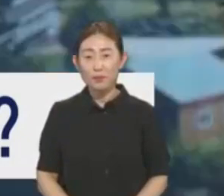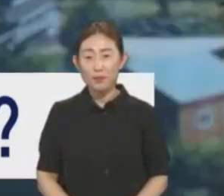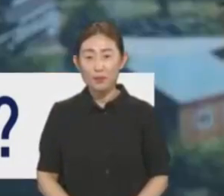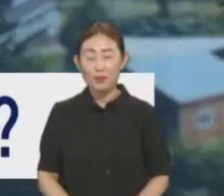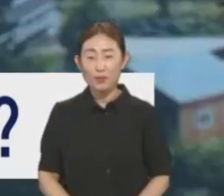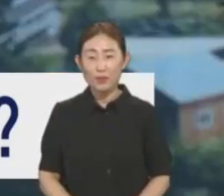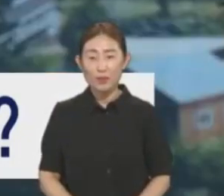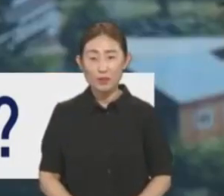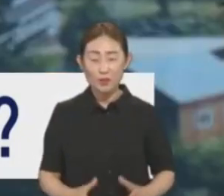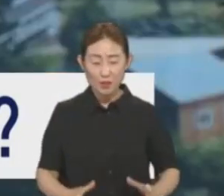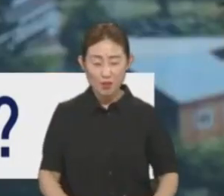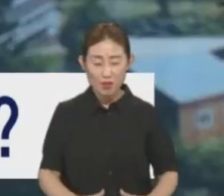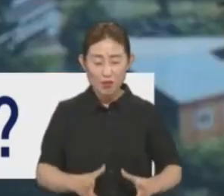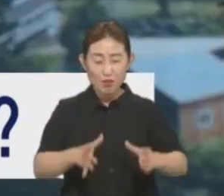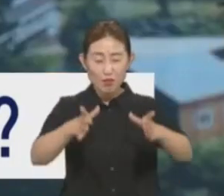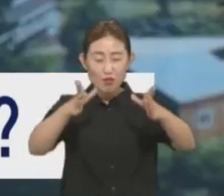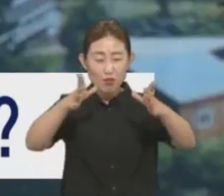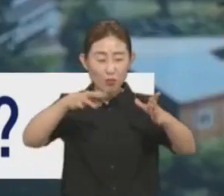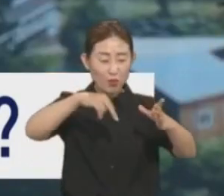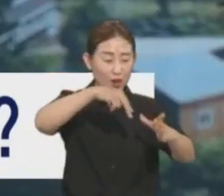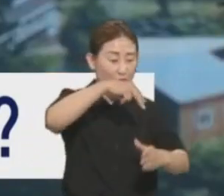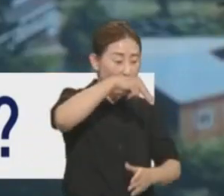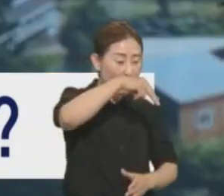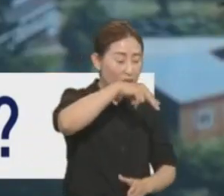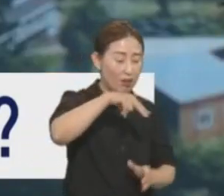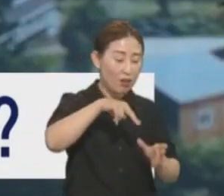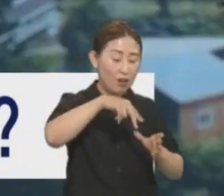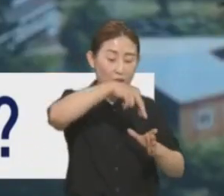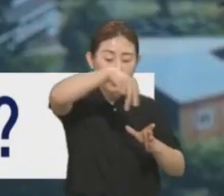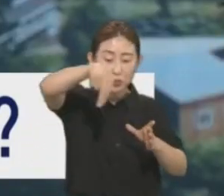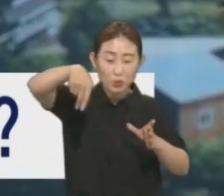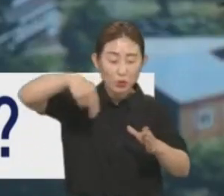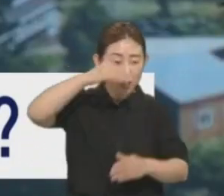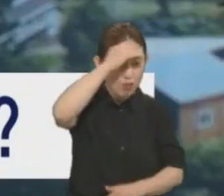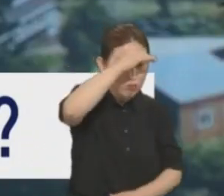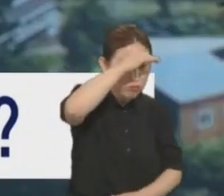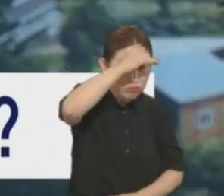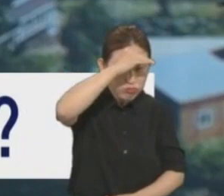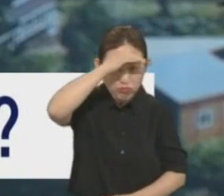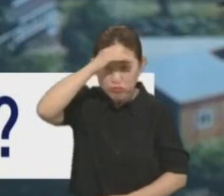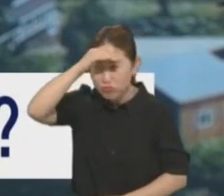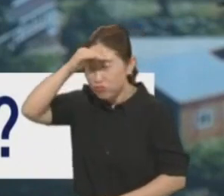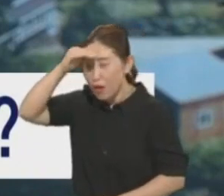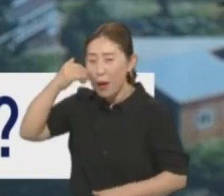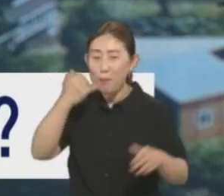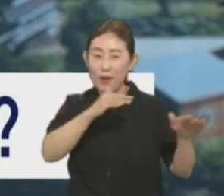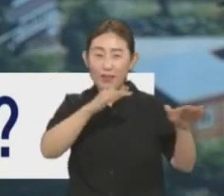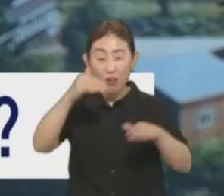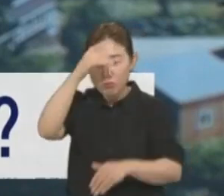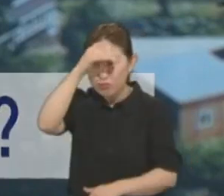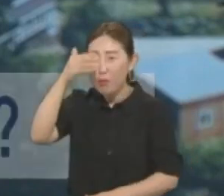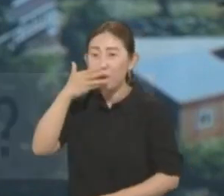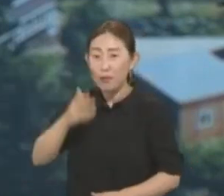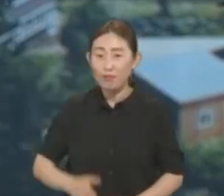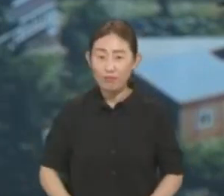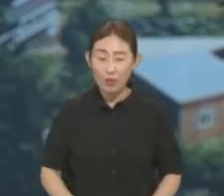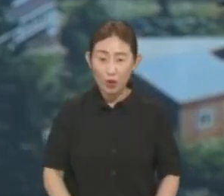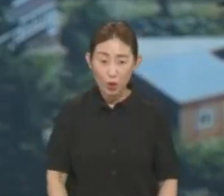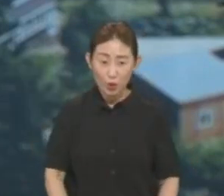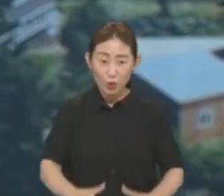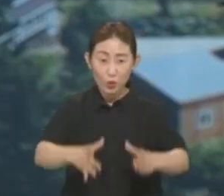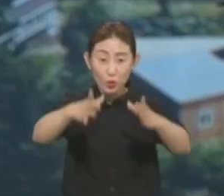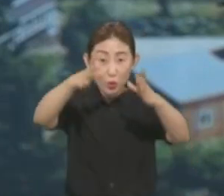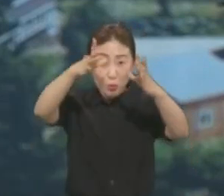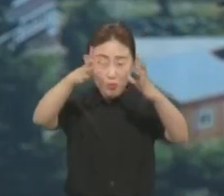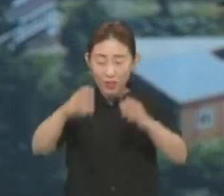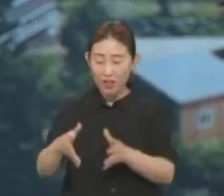다 바다를 볼 수 있어서 정말 아름다운 곳이고 높이를 견주어 보면은